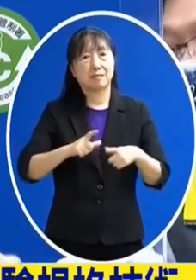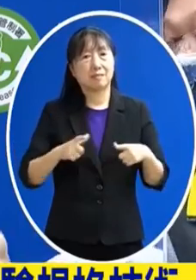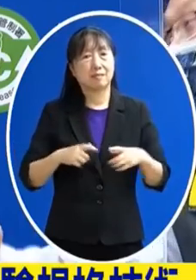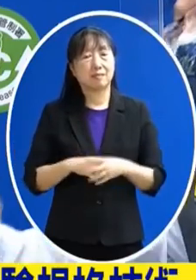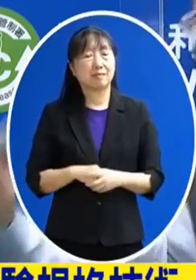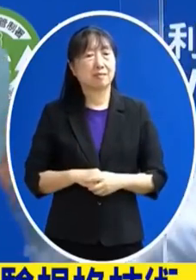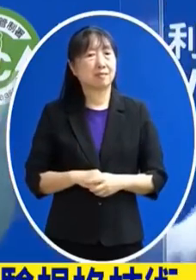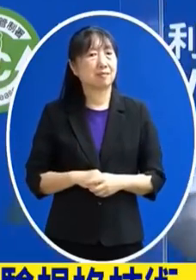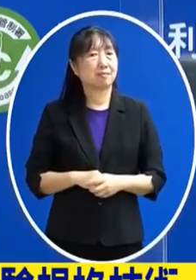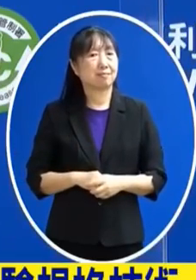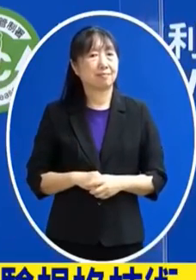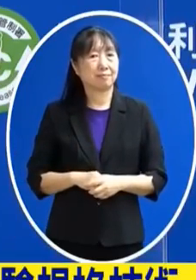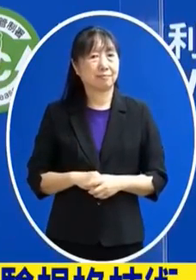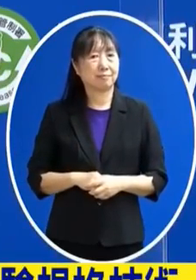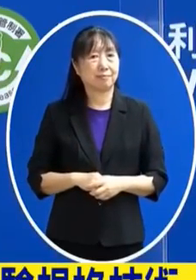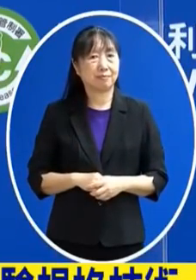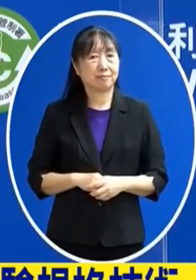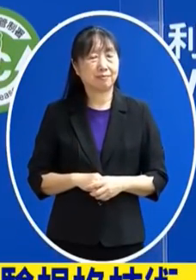准，